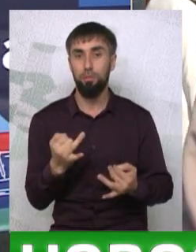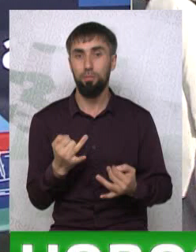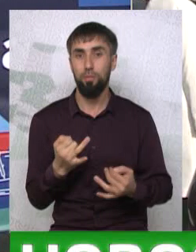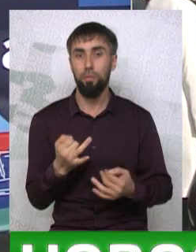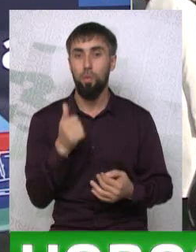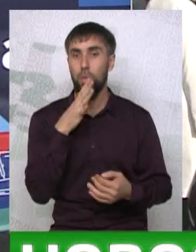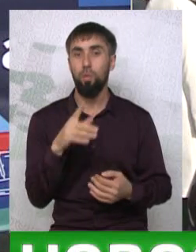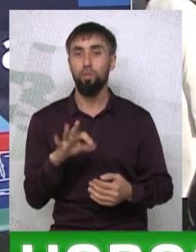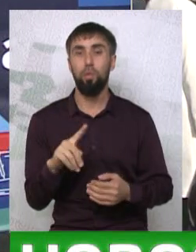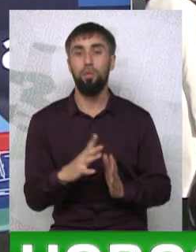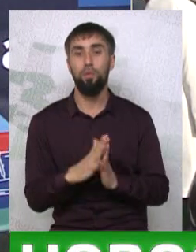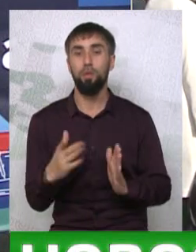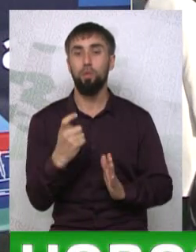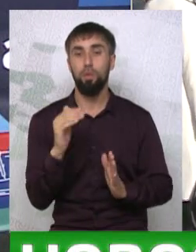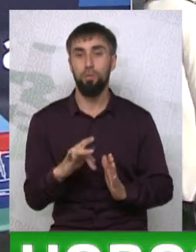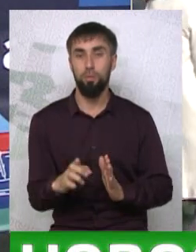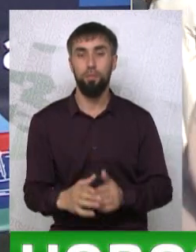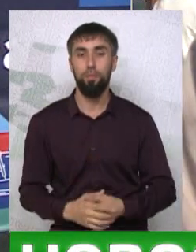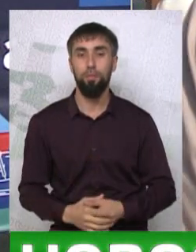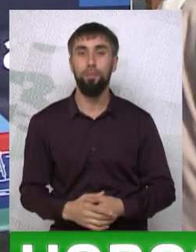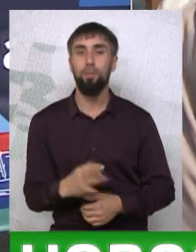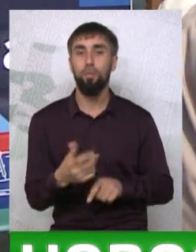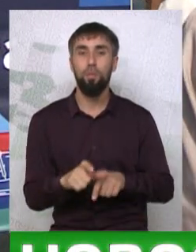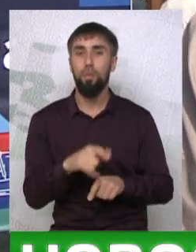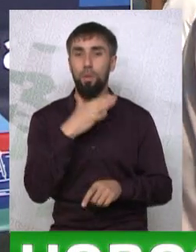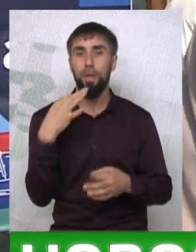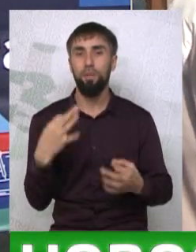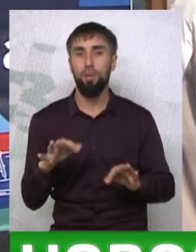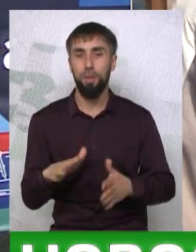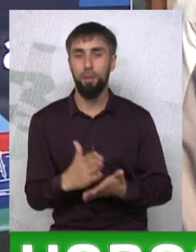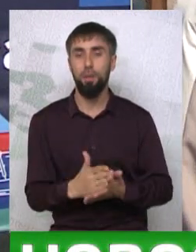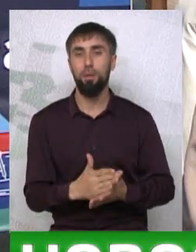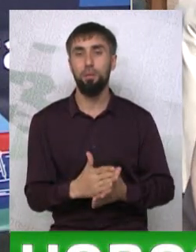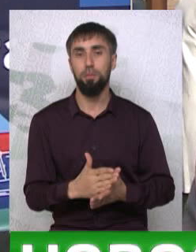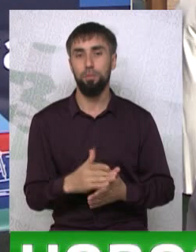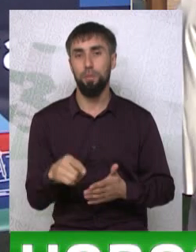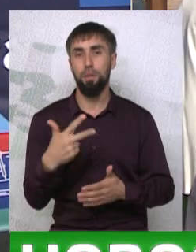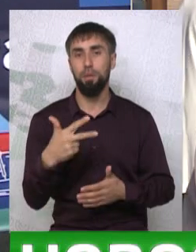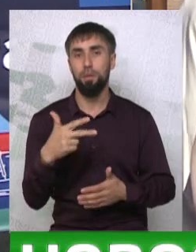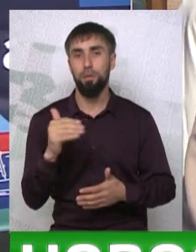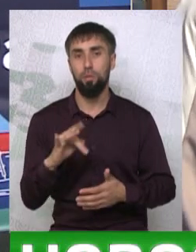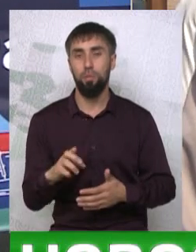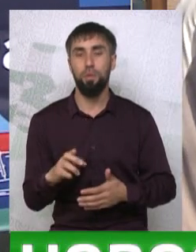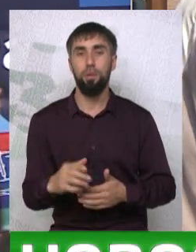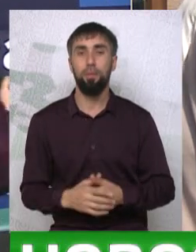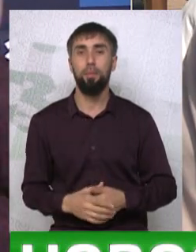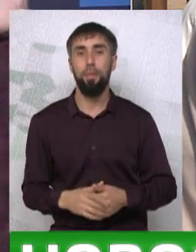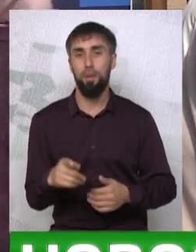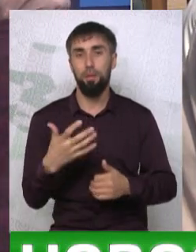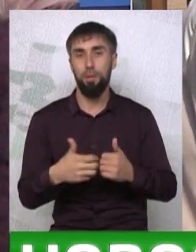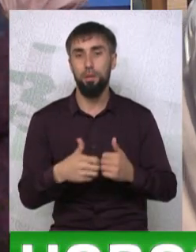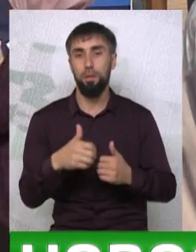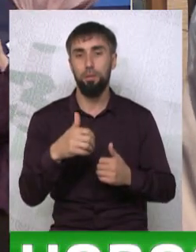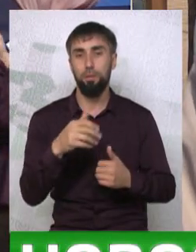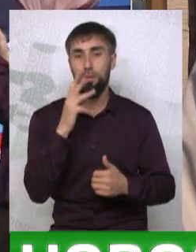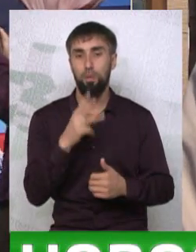плата, особенно то, что выше 100 тысяч рублей. Но очень много вакансий в пределах 30 тысяч рублей. Это ниже той средней заработной платы,